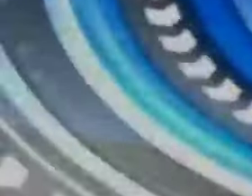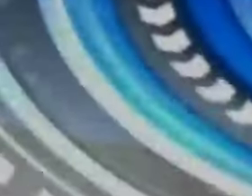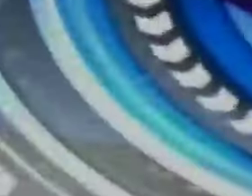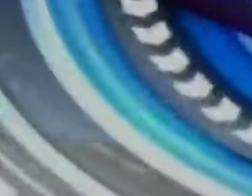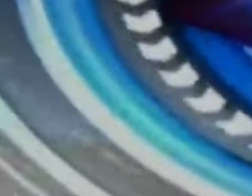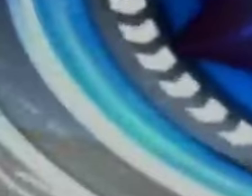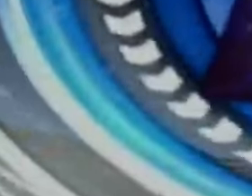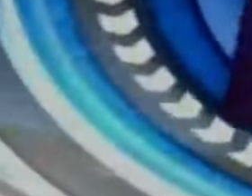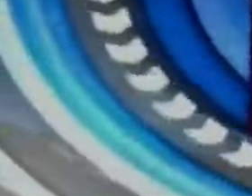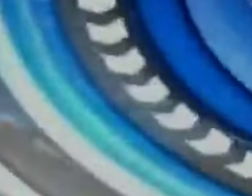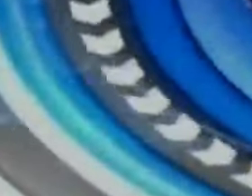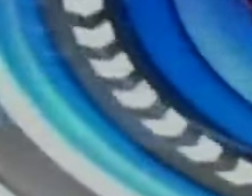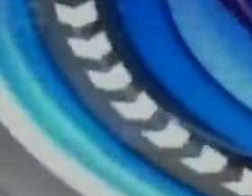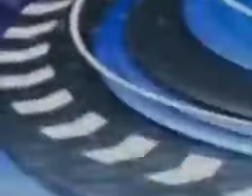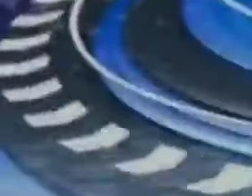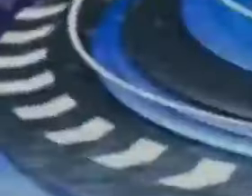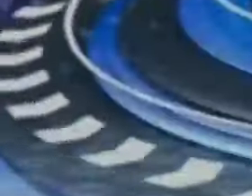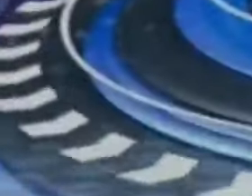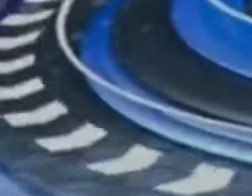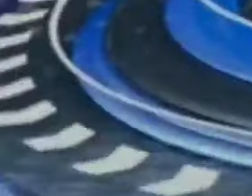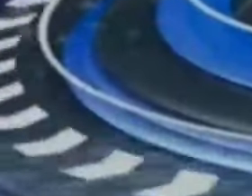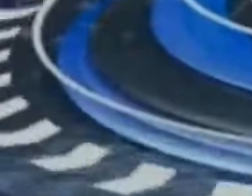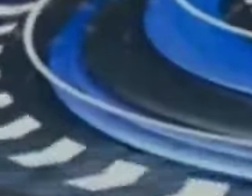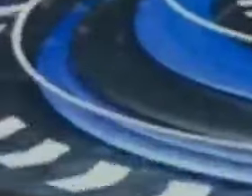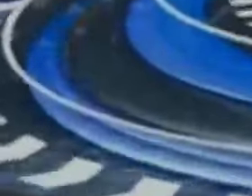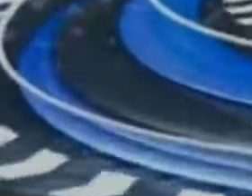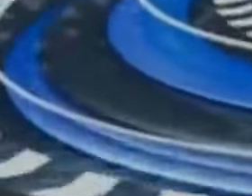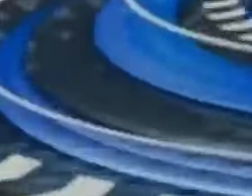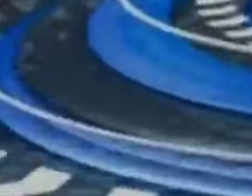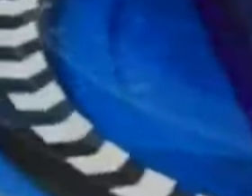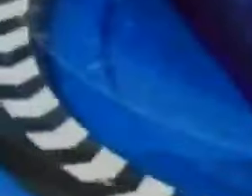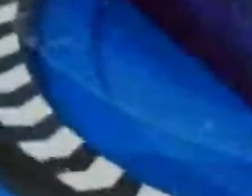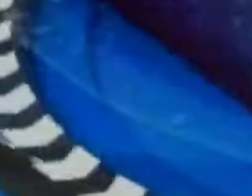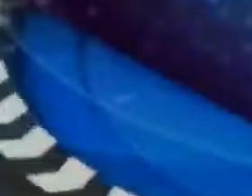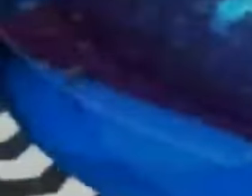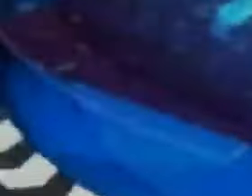We'll be right back.